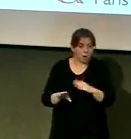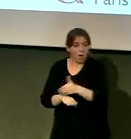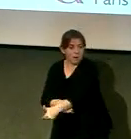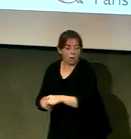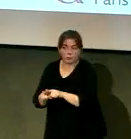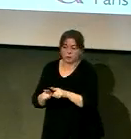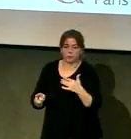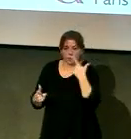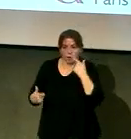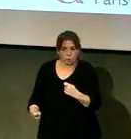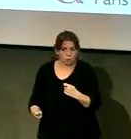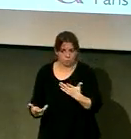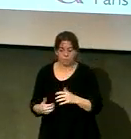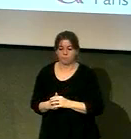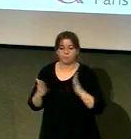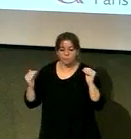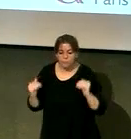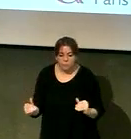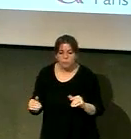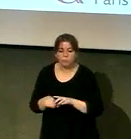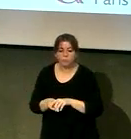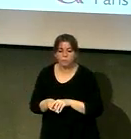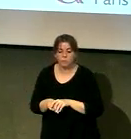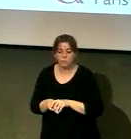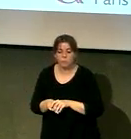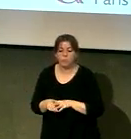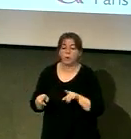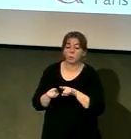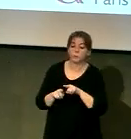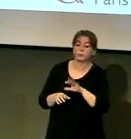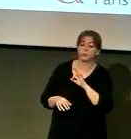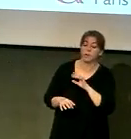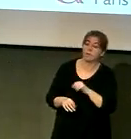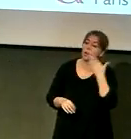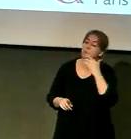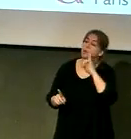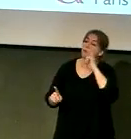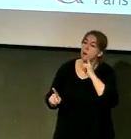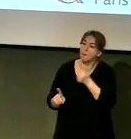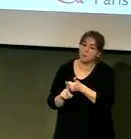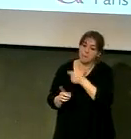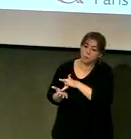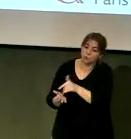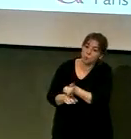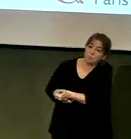dosage. Orienter la femme enceinte dans la polyconsommation, comme on avait bien discuté, de dire